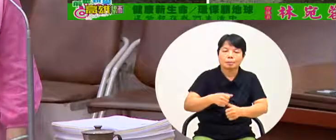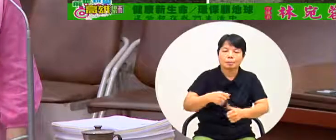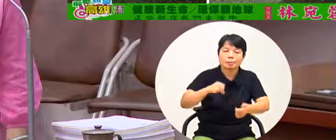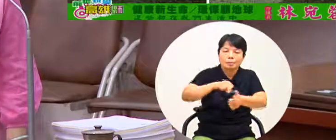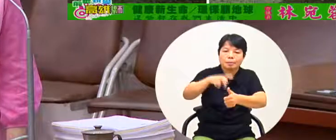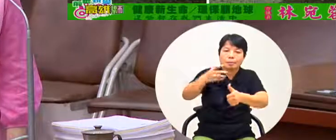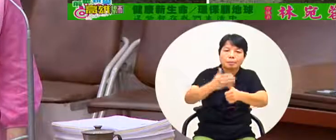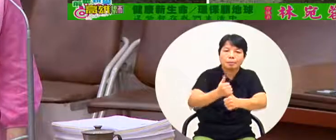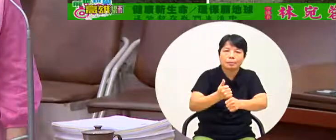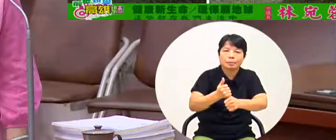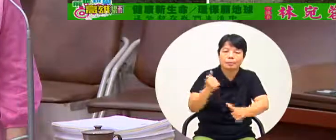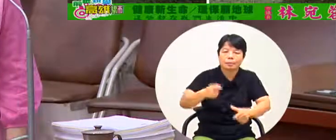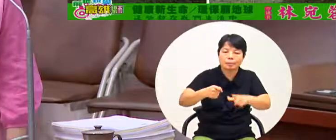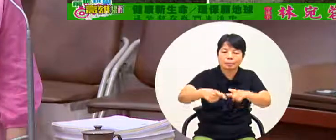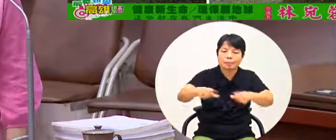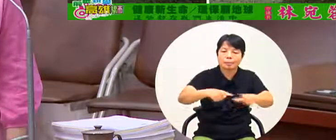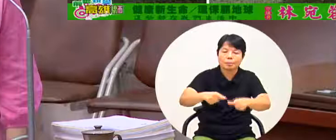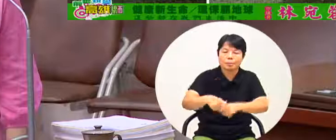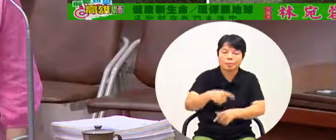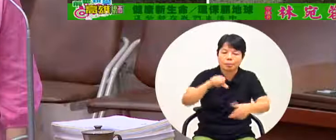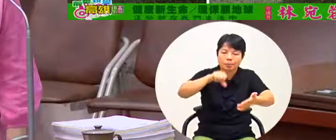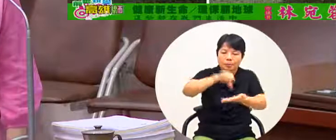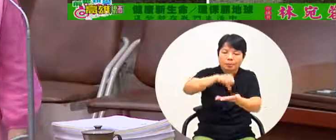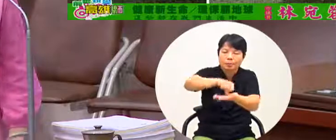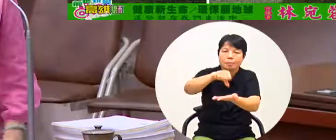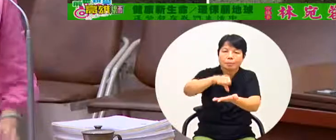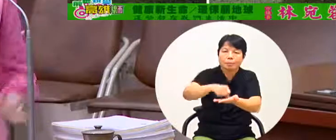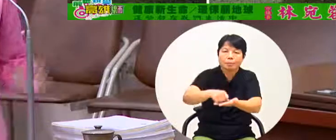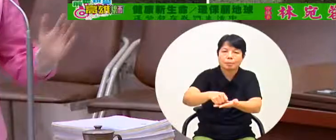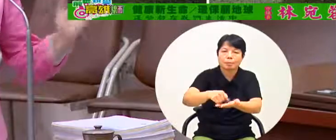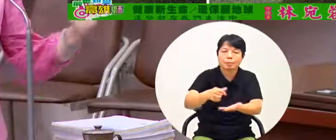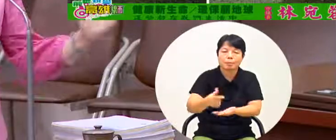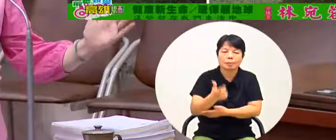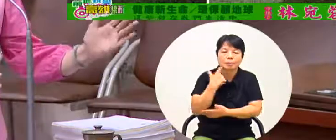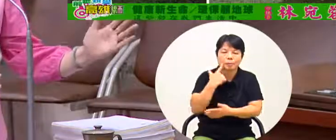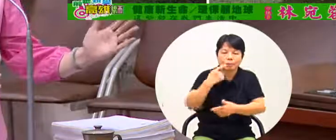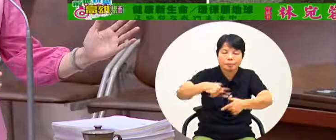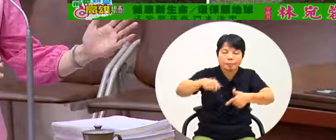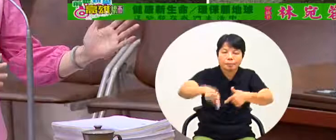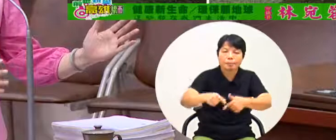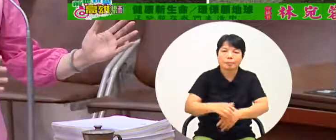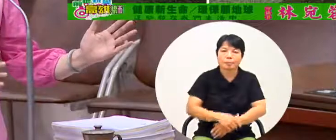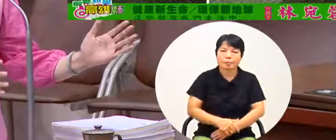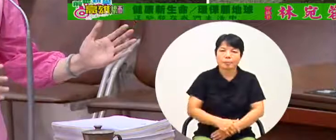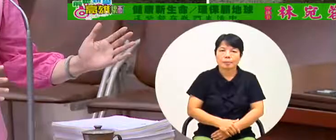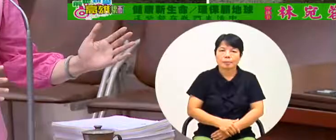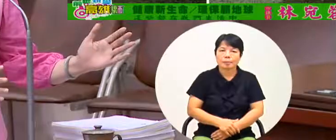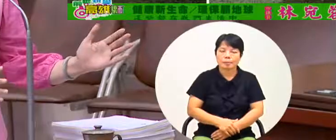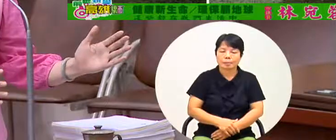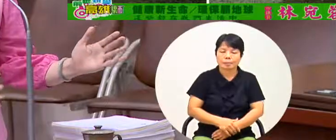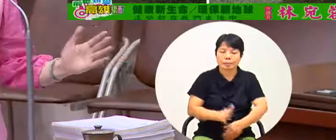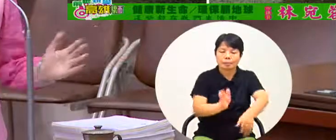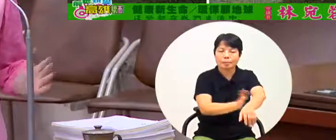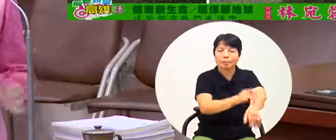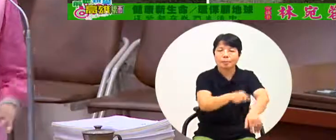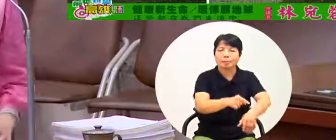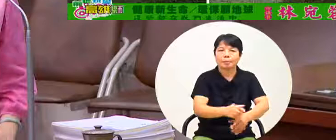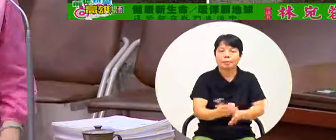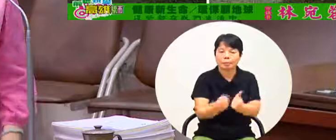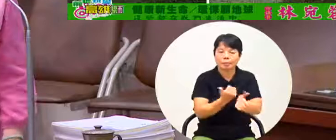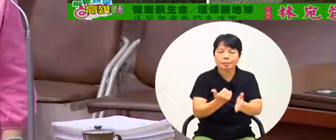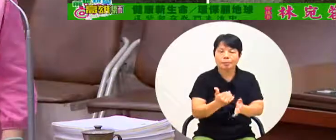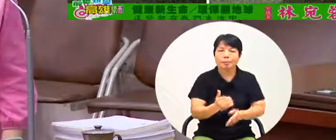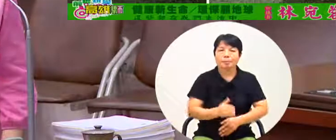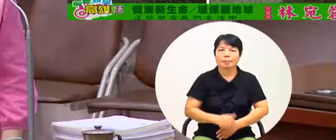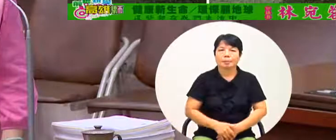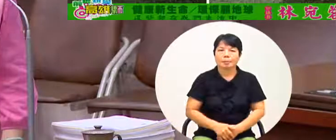美化？那这个养生的公园绿美化就是多底啊这边哈，就是刚刚本席讲的，就是那水利